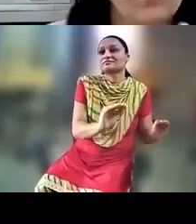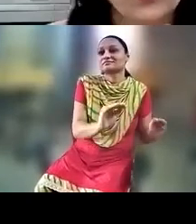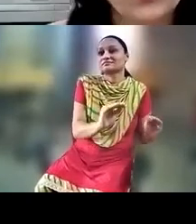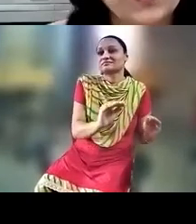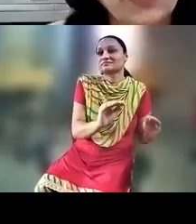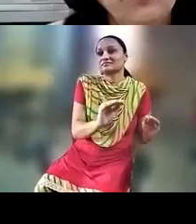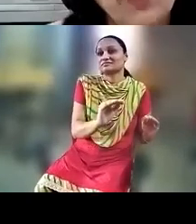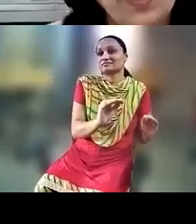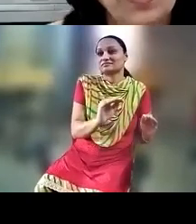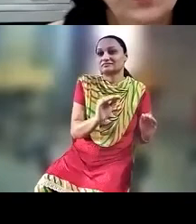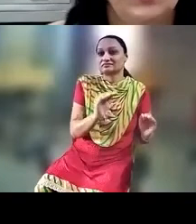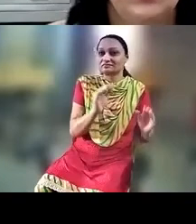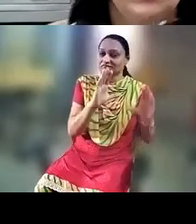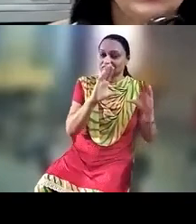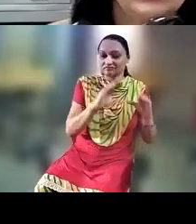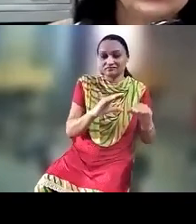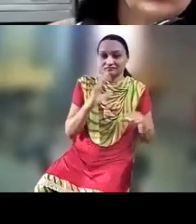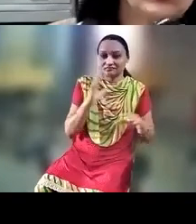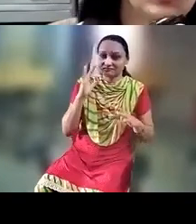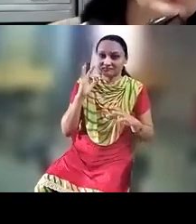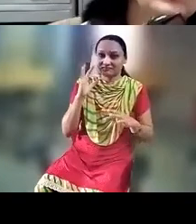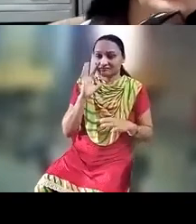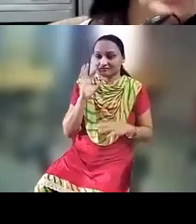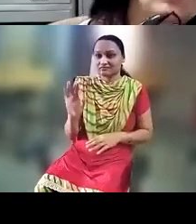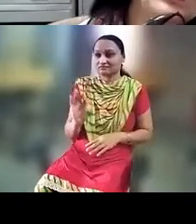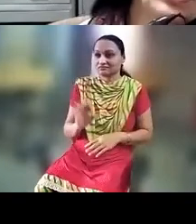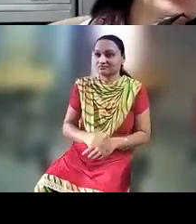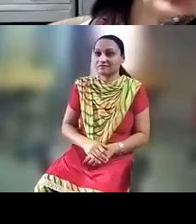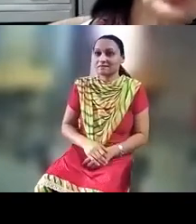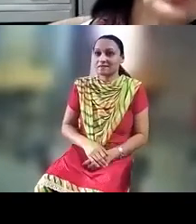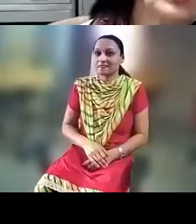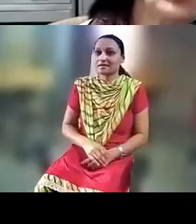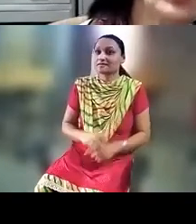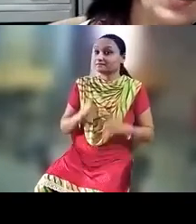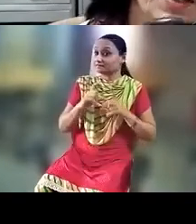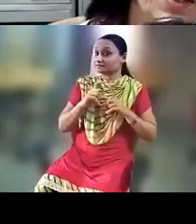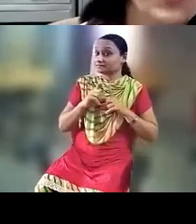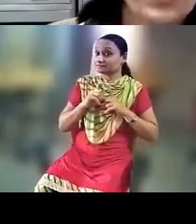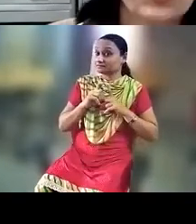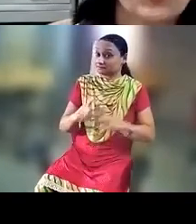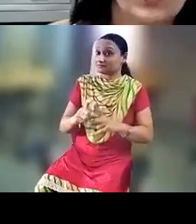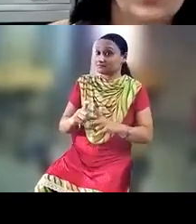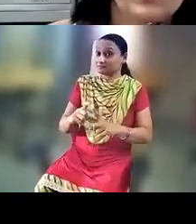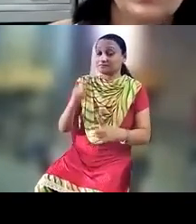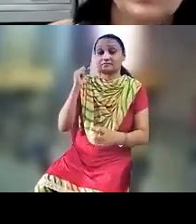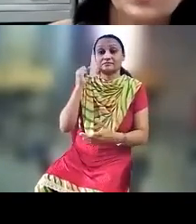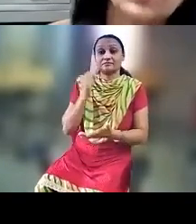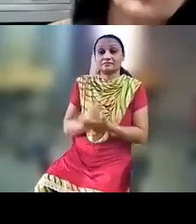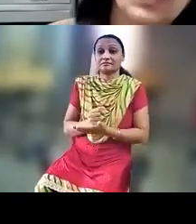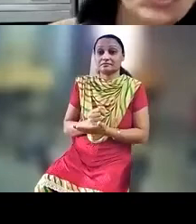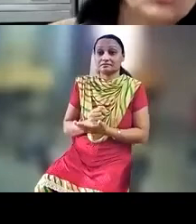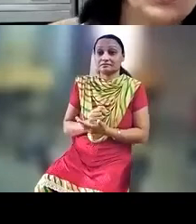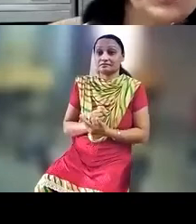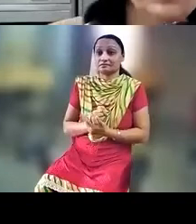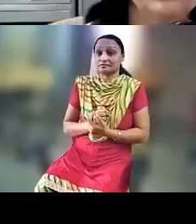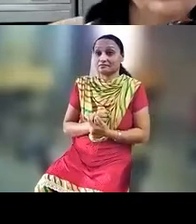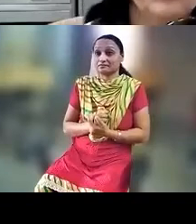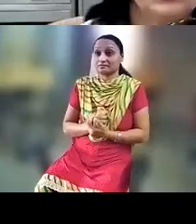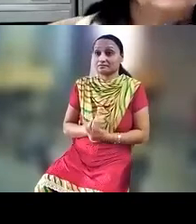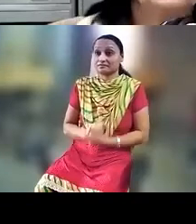बहुत इंपॉर्टेंट है। सो डिसिप्लिन की जरूरत है टू गाइड एंड प्रोटेक्ट योर चाइल्ड रादर देन